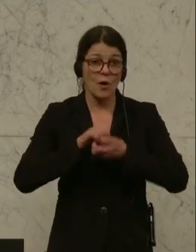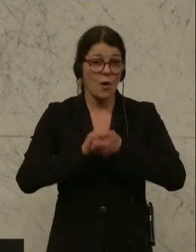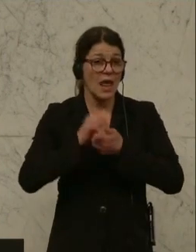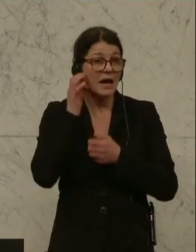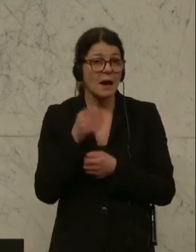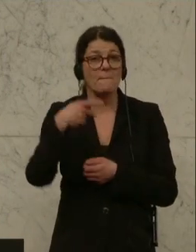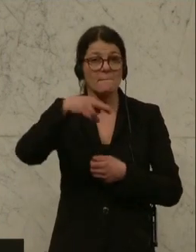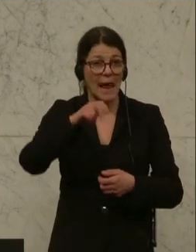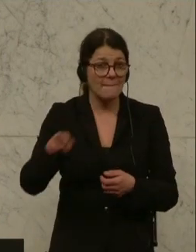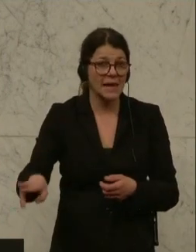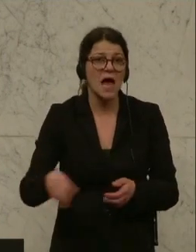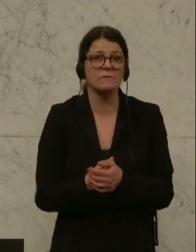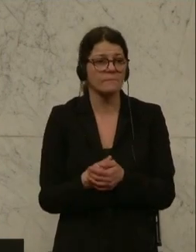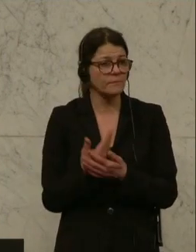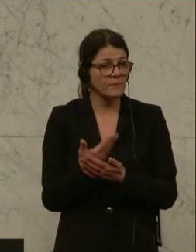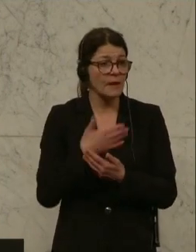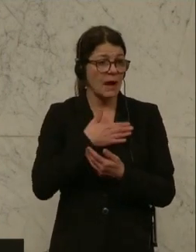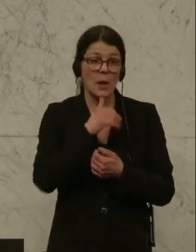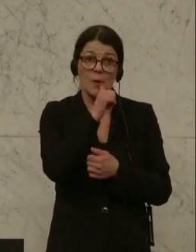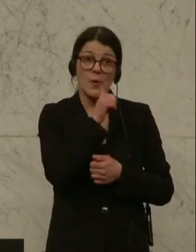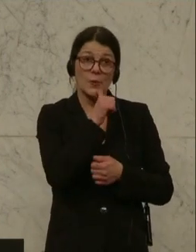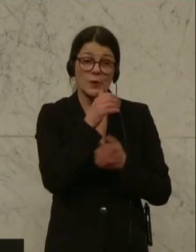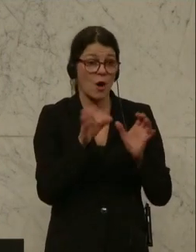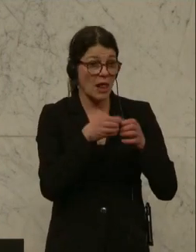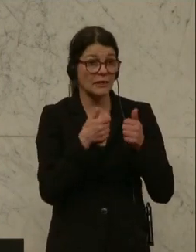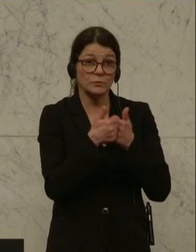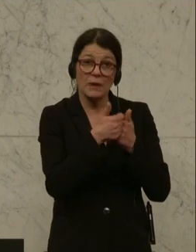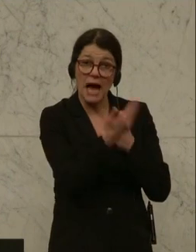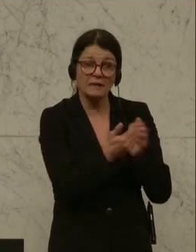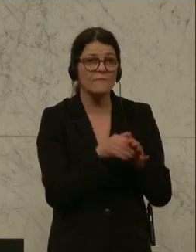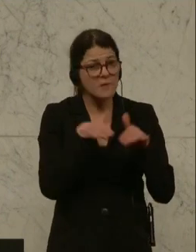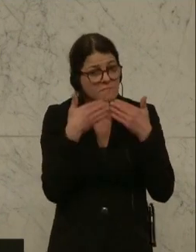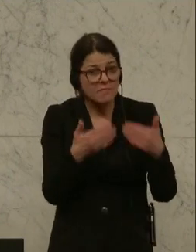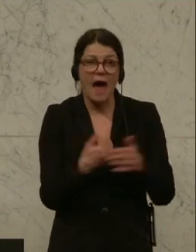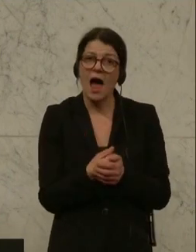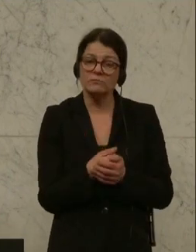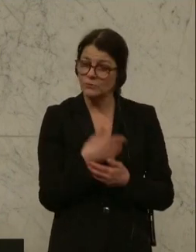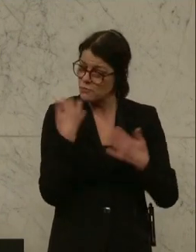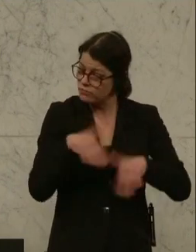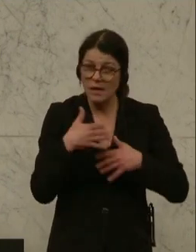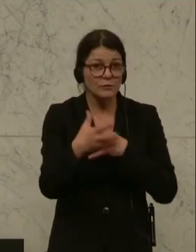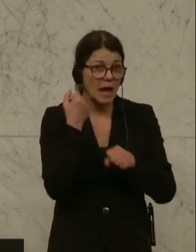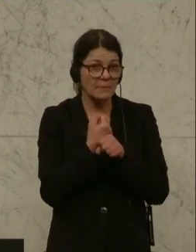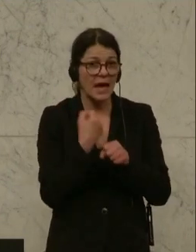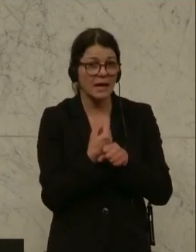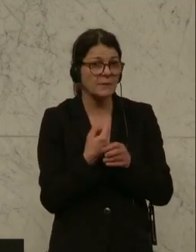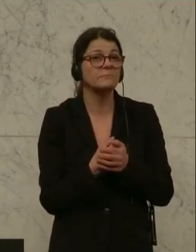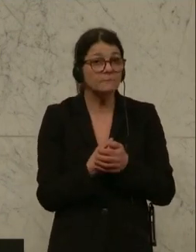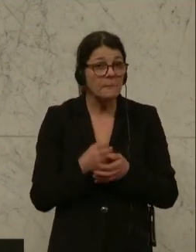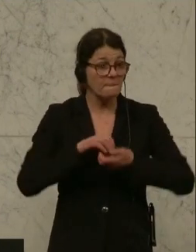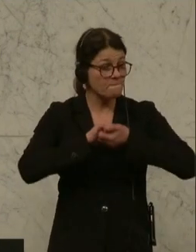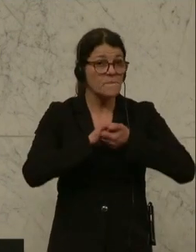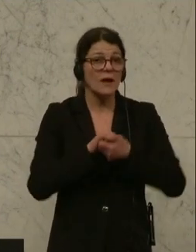Kollegin pramer von meinem grünen Koalitionspartner vielen Dank für die intensive Zusammenarbeit beim